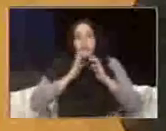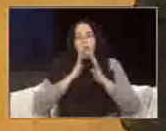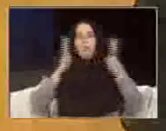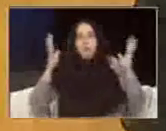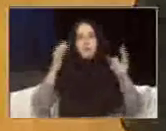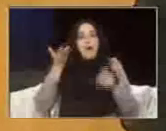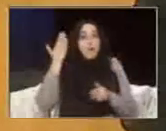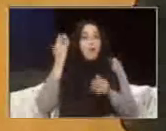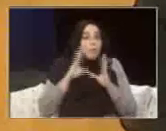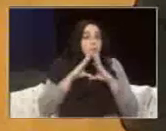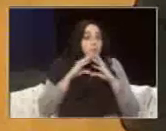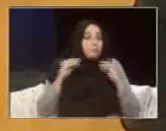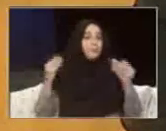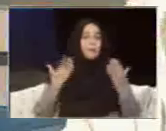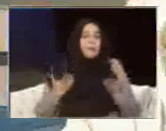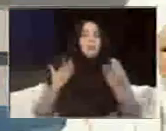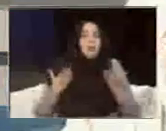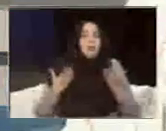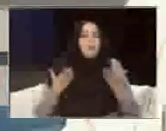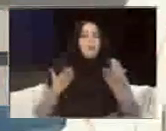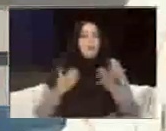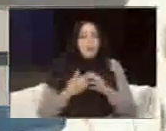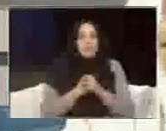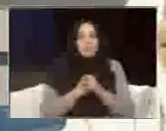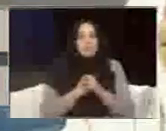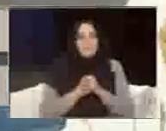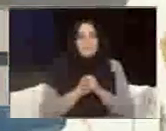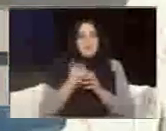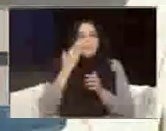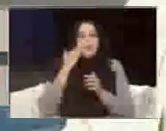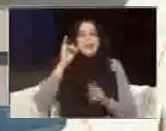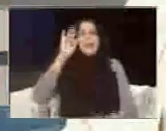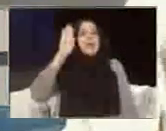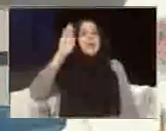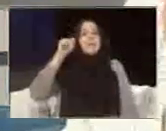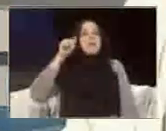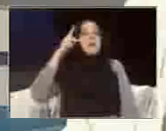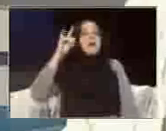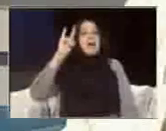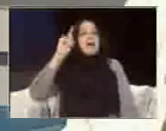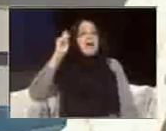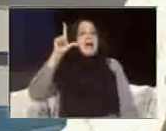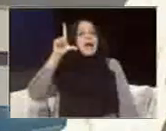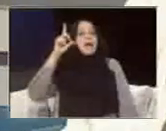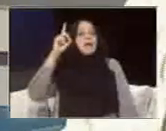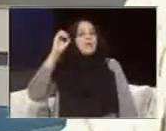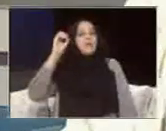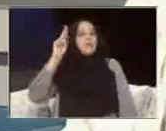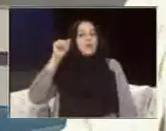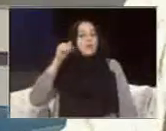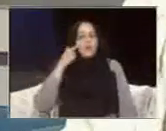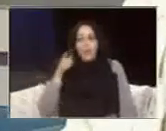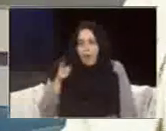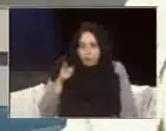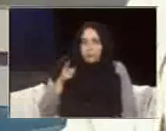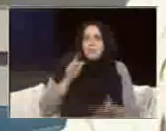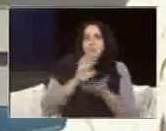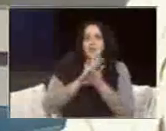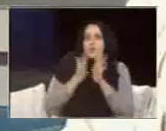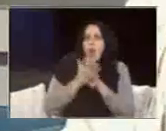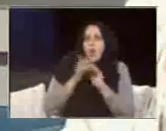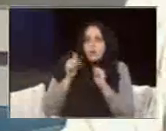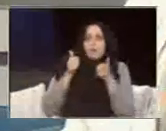انتهى ذلك الزمان. يعني نأخذ مثل العلامة ابن خلدون، إذا قرأت له في الاجتماع قلت أنه في